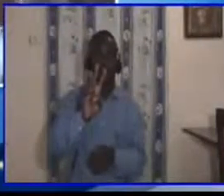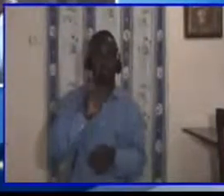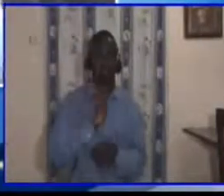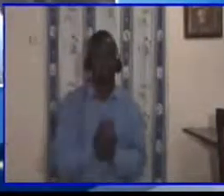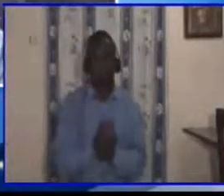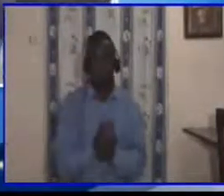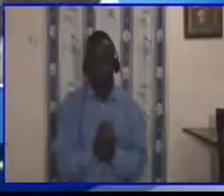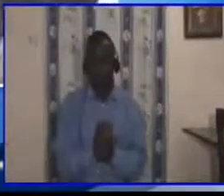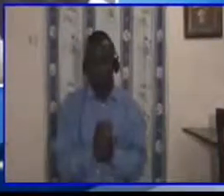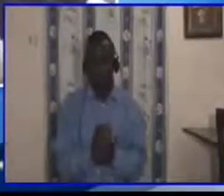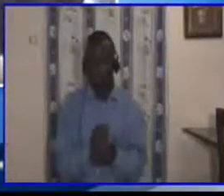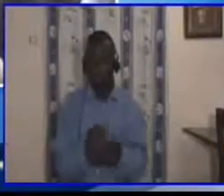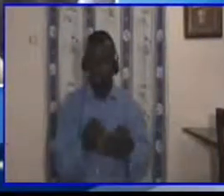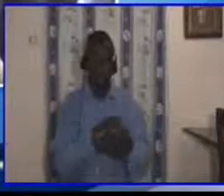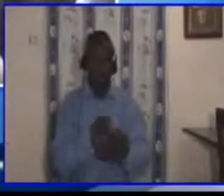12